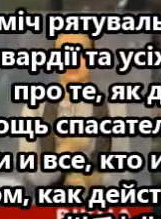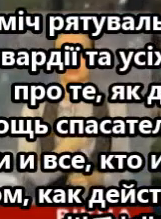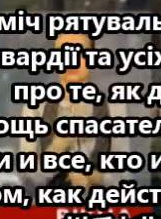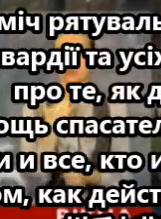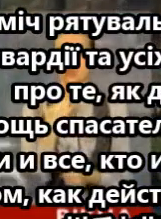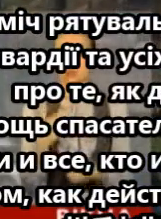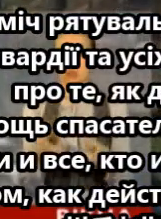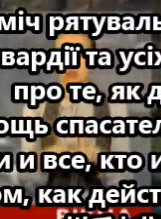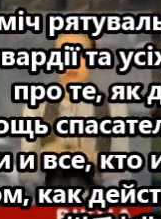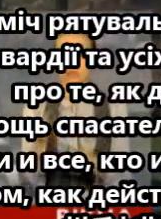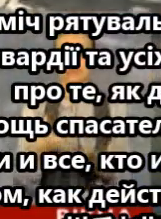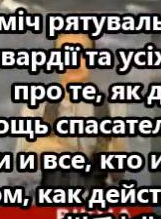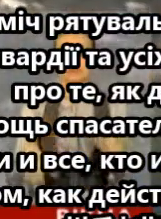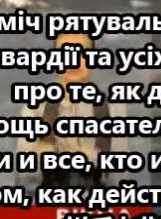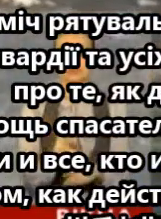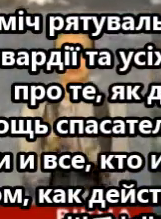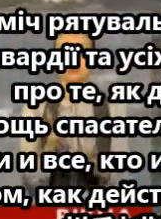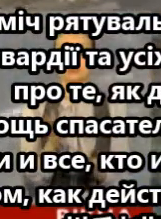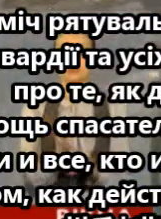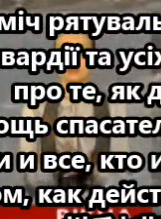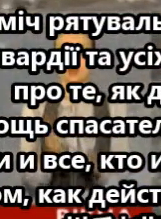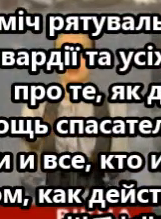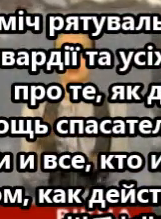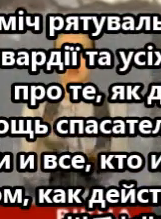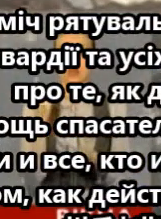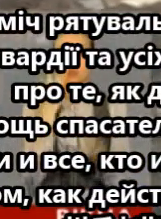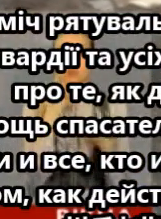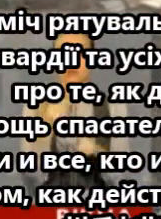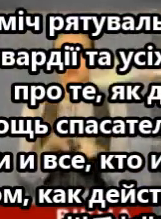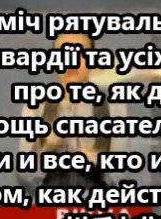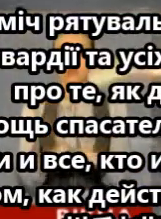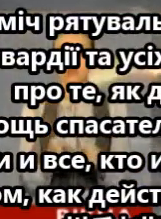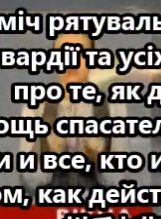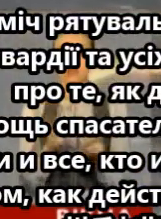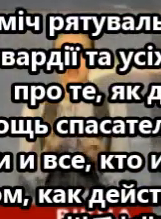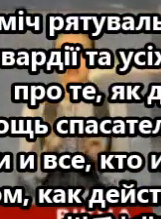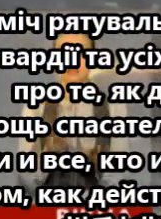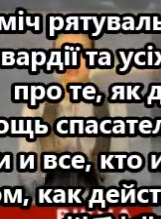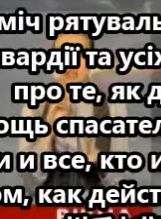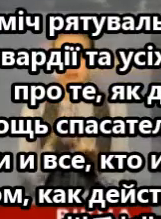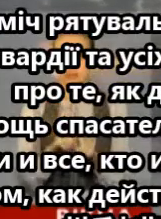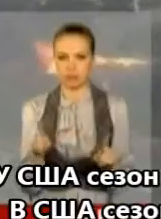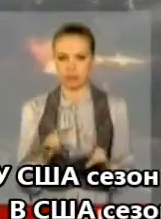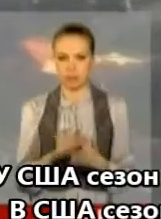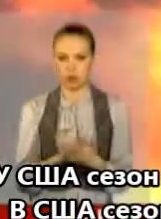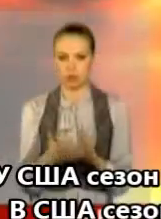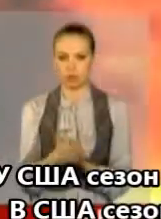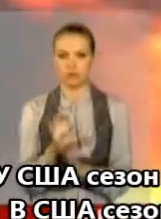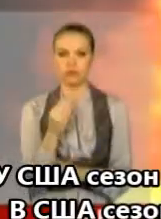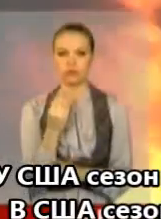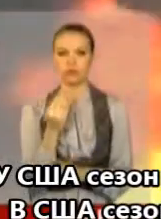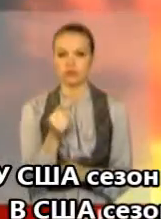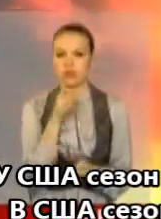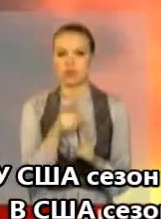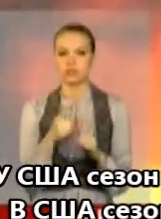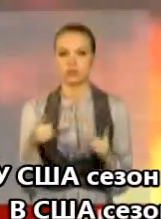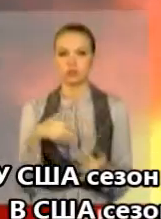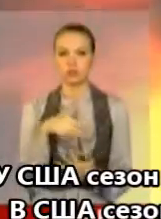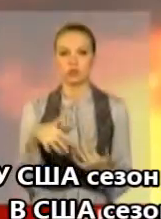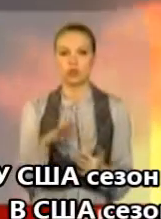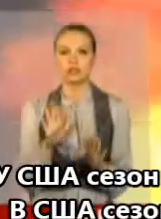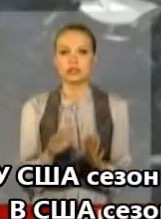Національної гвардії та усіх, хто має, бодай, якесь уявлення про те, як діяти в екстремальних умовах. У США сезон ураганів